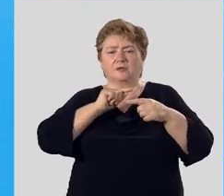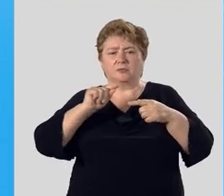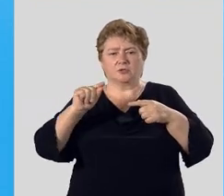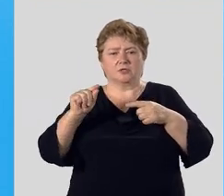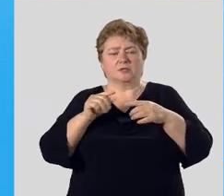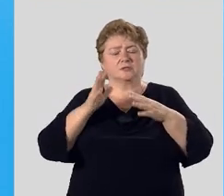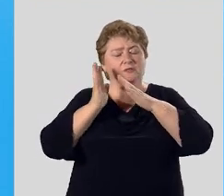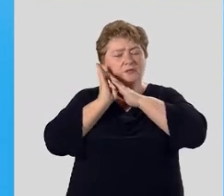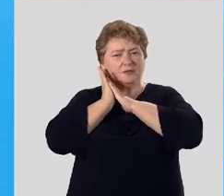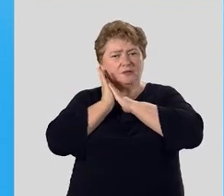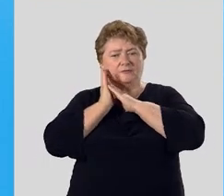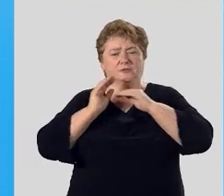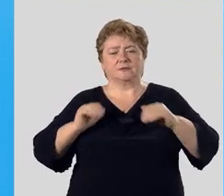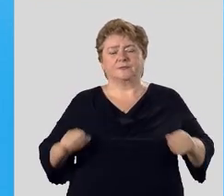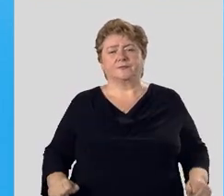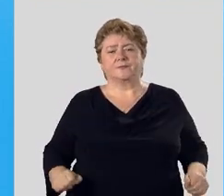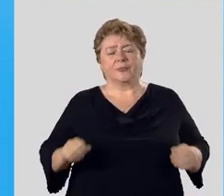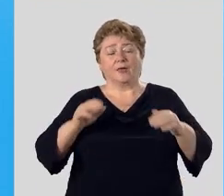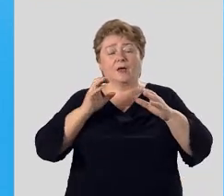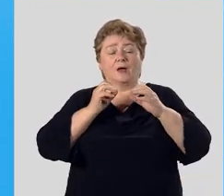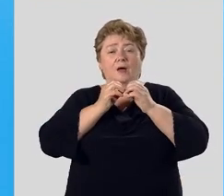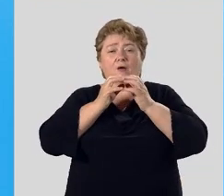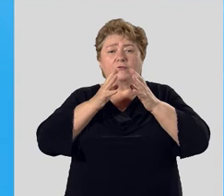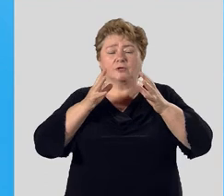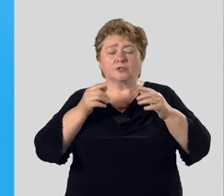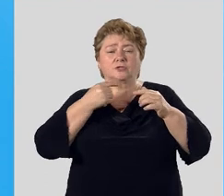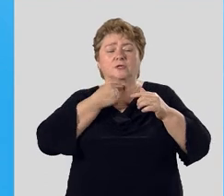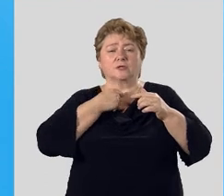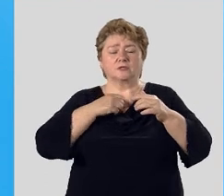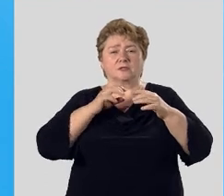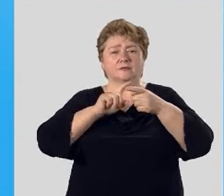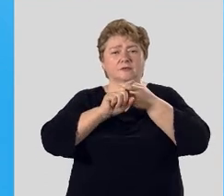Отмечается сонливость. Отек